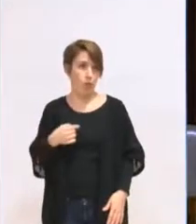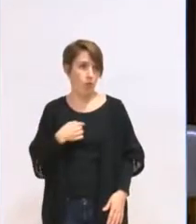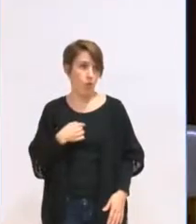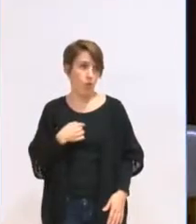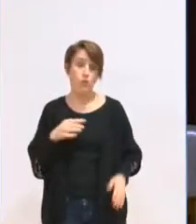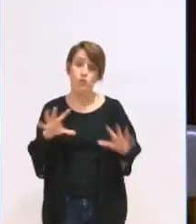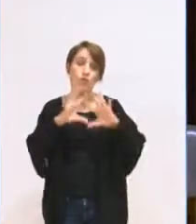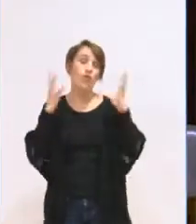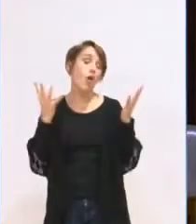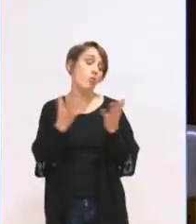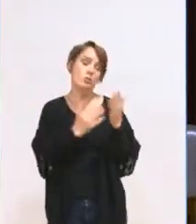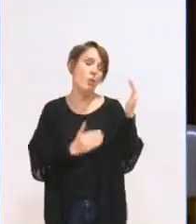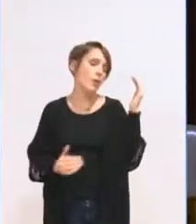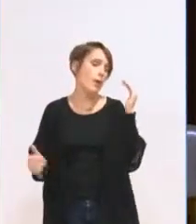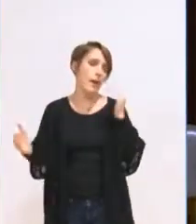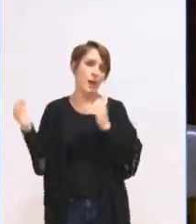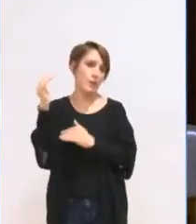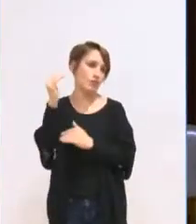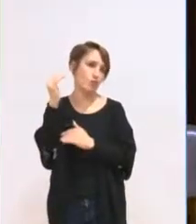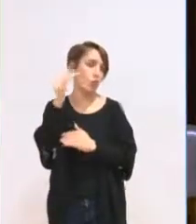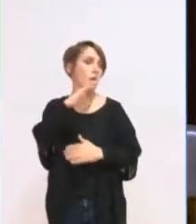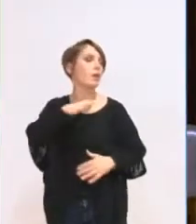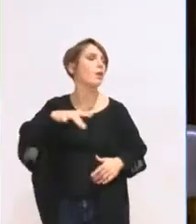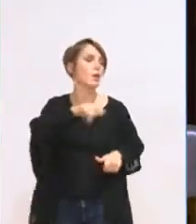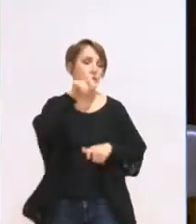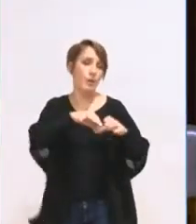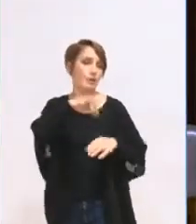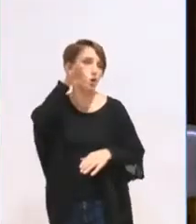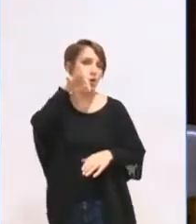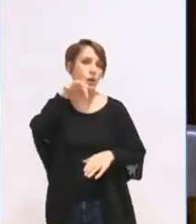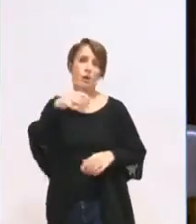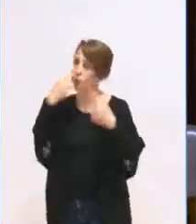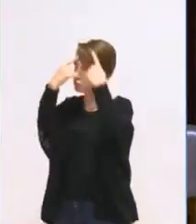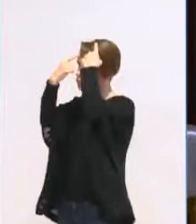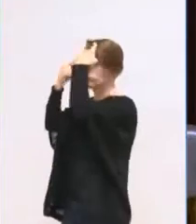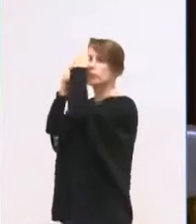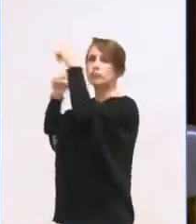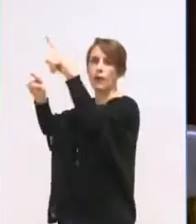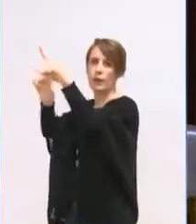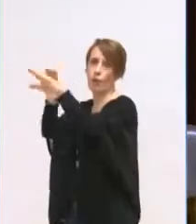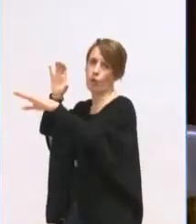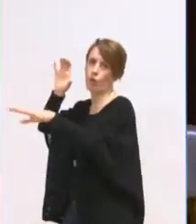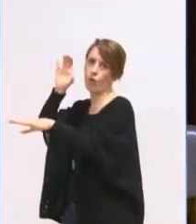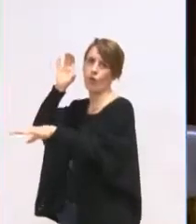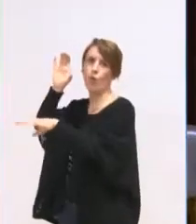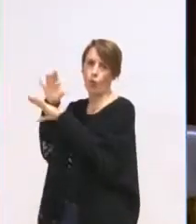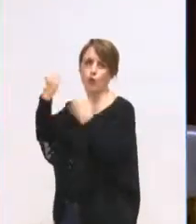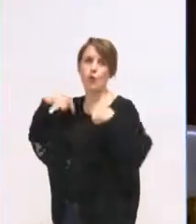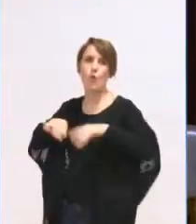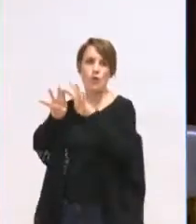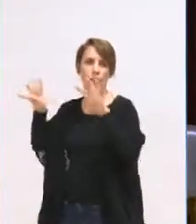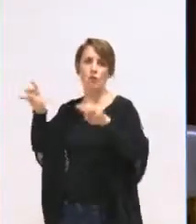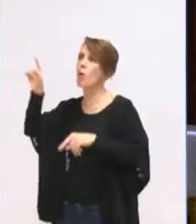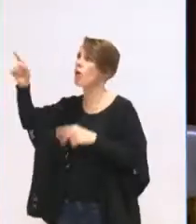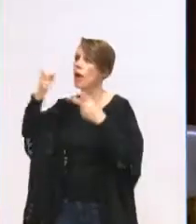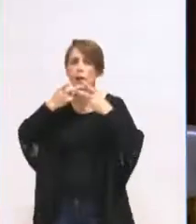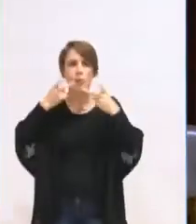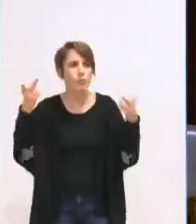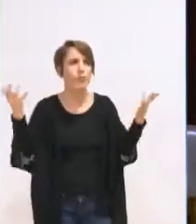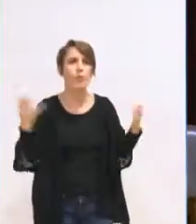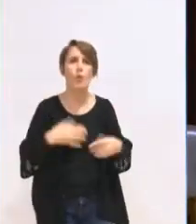opposés aux décisions qui ont été annoncées par le gouvernement sur le logement social, sur la baisse de